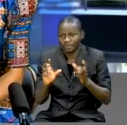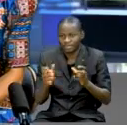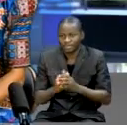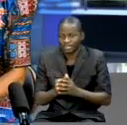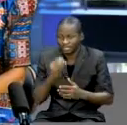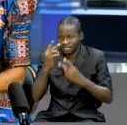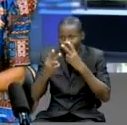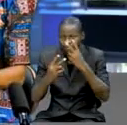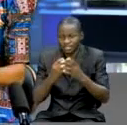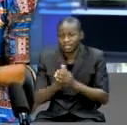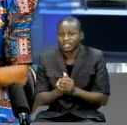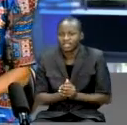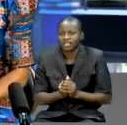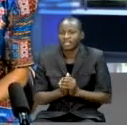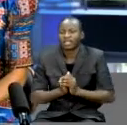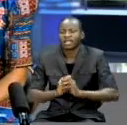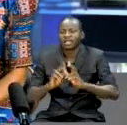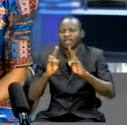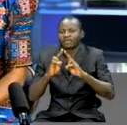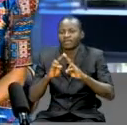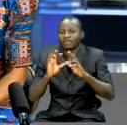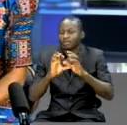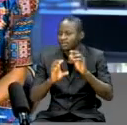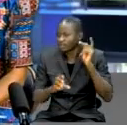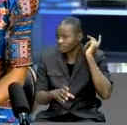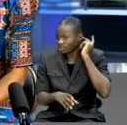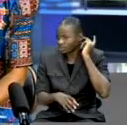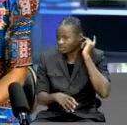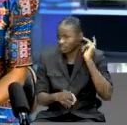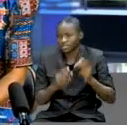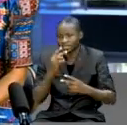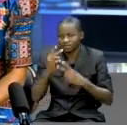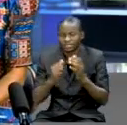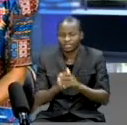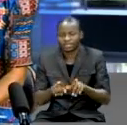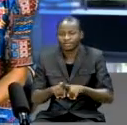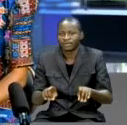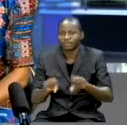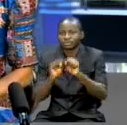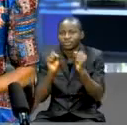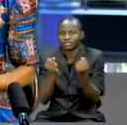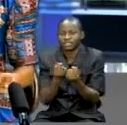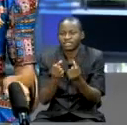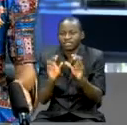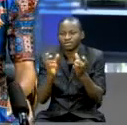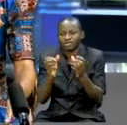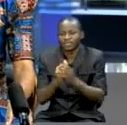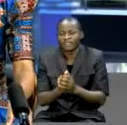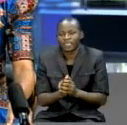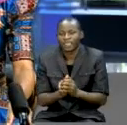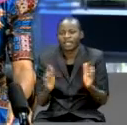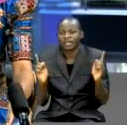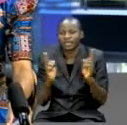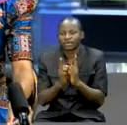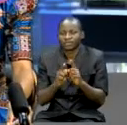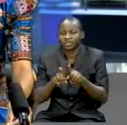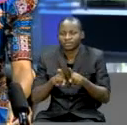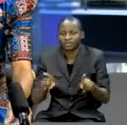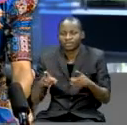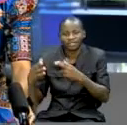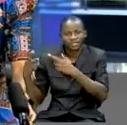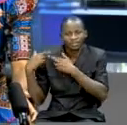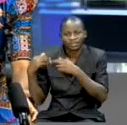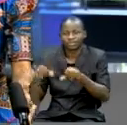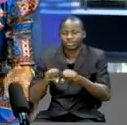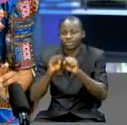de Kolwezi au Dax. On a pu visiter quelques entreprises minières sur place. Mais bien avant cela, il a rencontré des responsables de